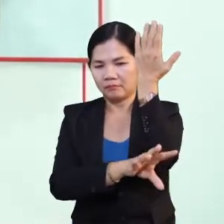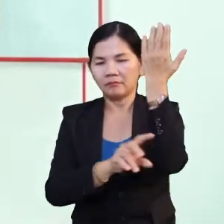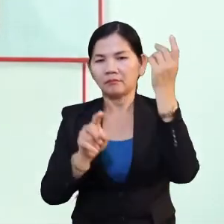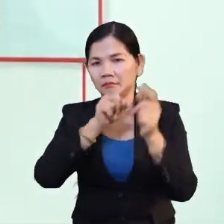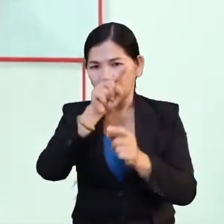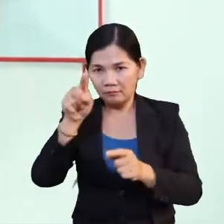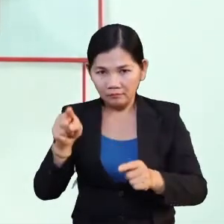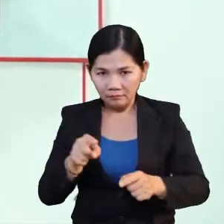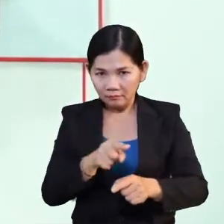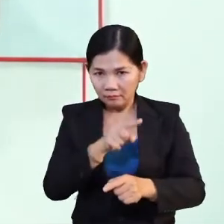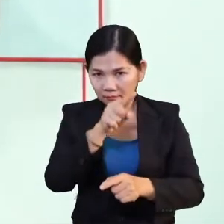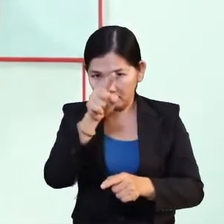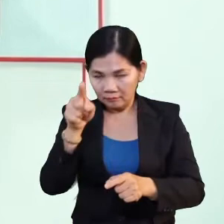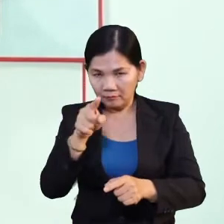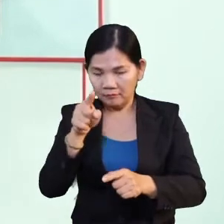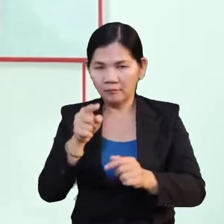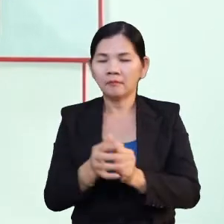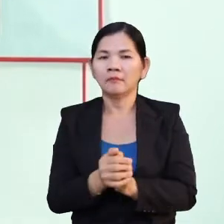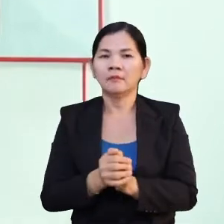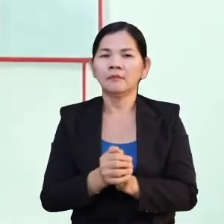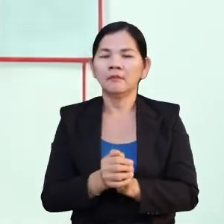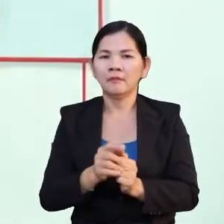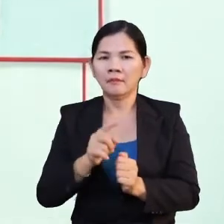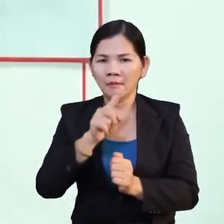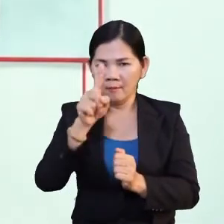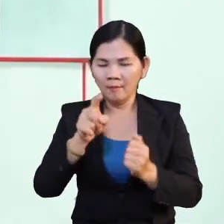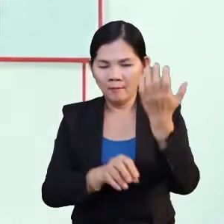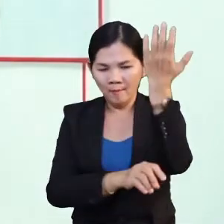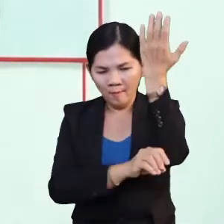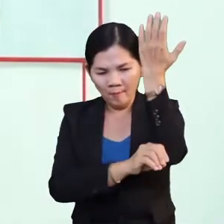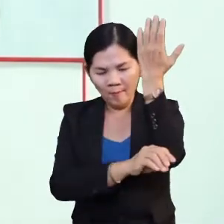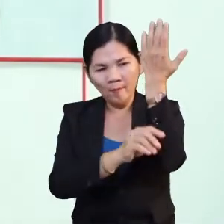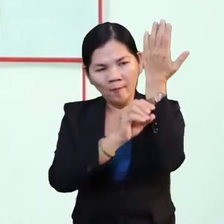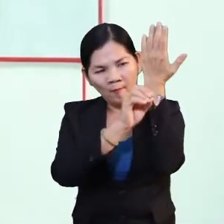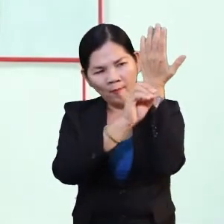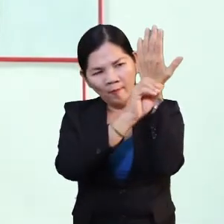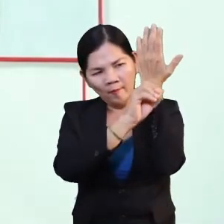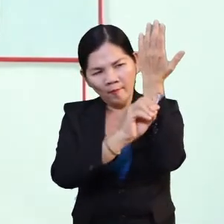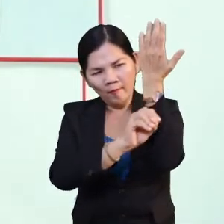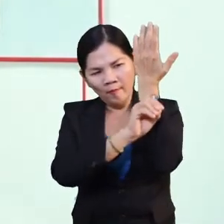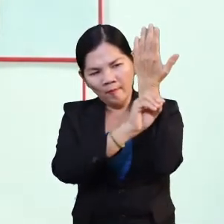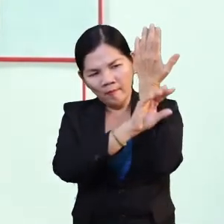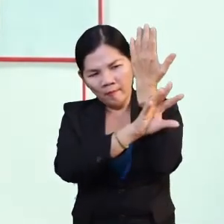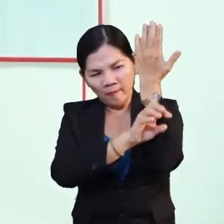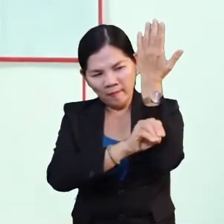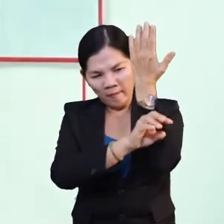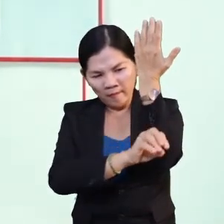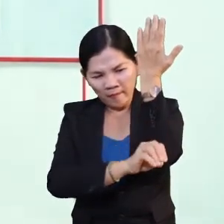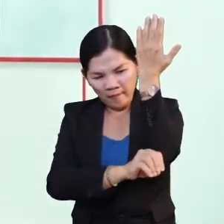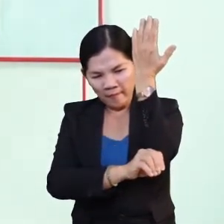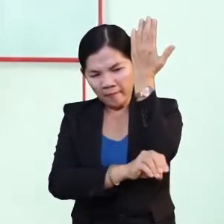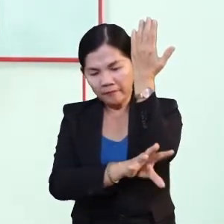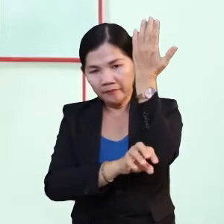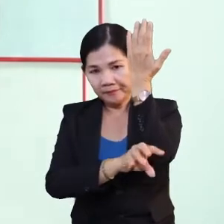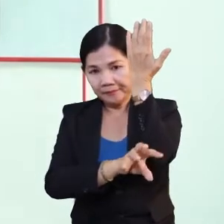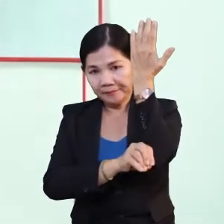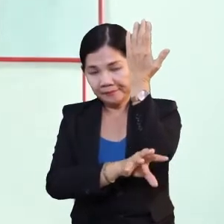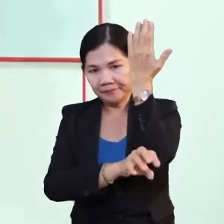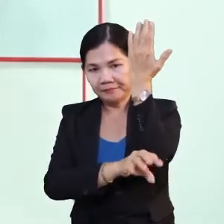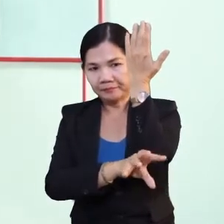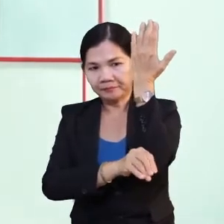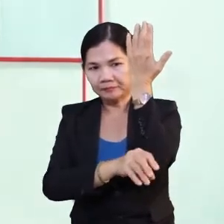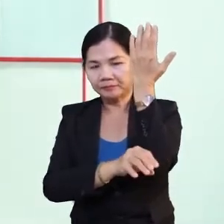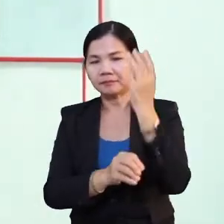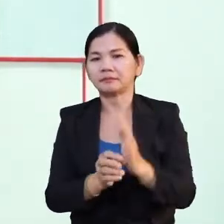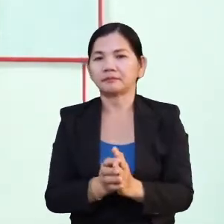ង់នេះគឺនៅខាងណាកូនខាងលើឬក៏កណ្ដាលចាគឺនៅខាងក្រោមហើយយើង